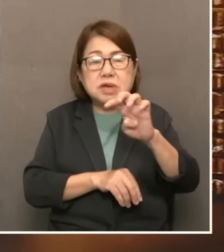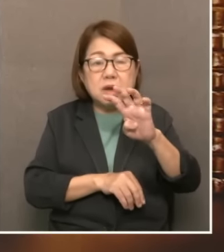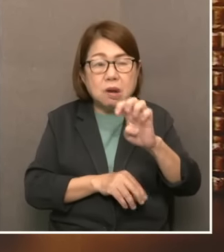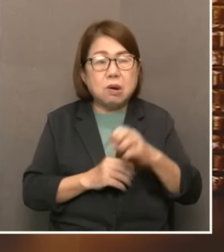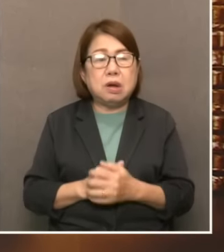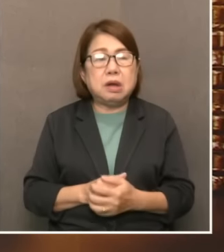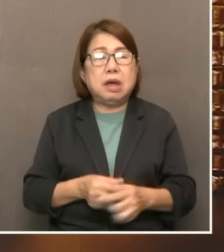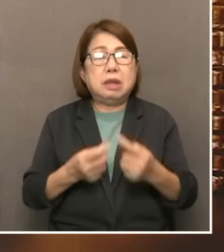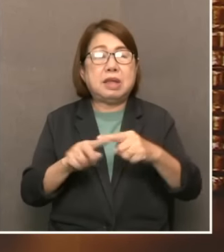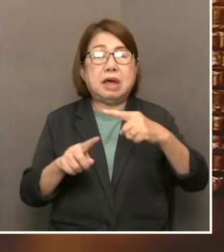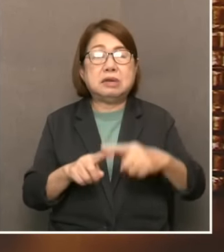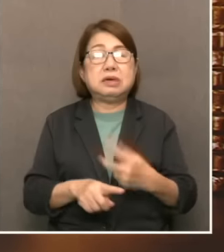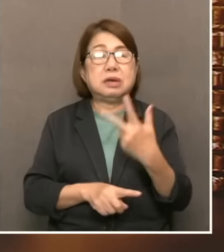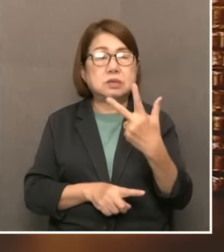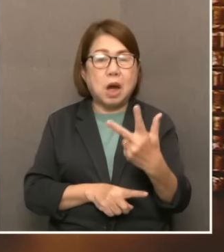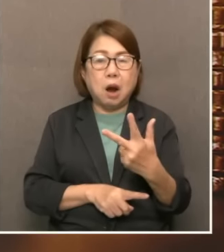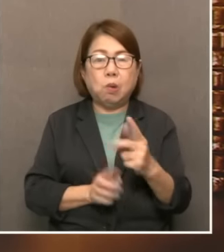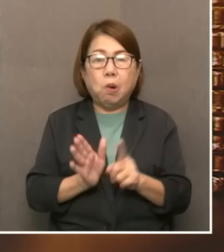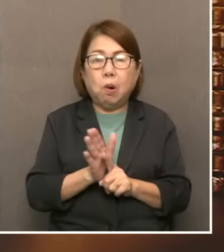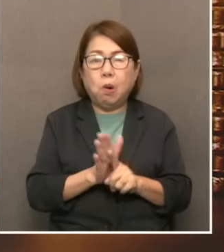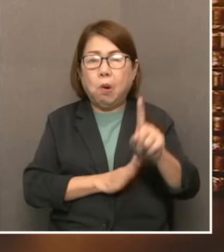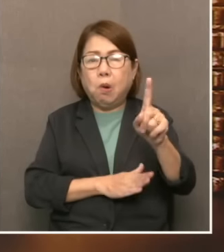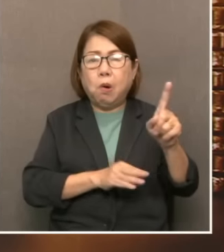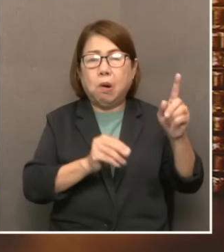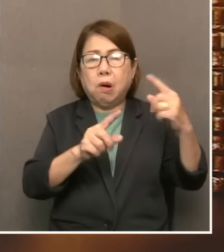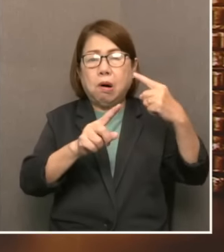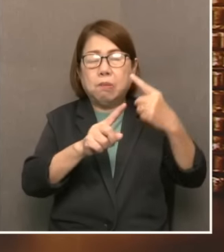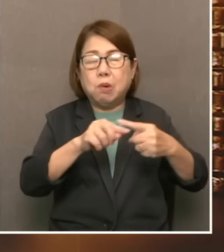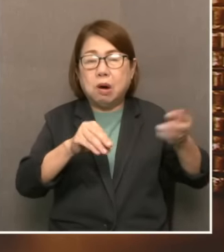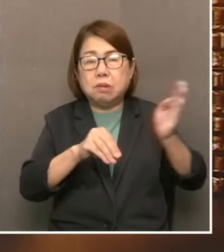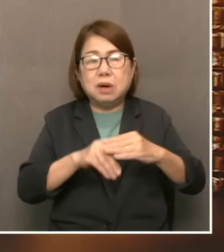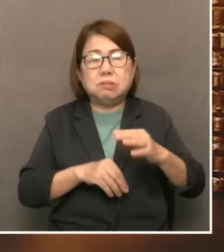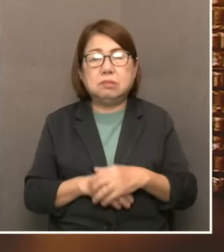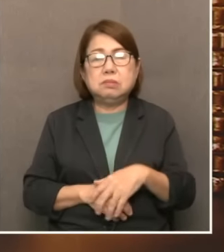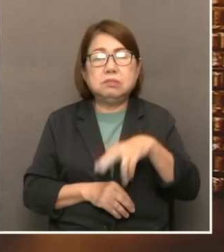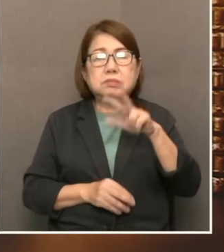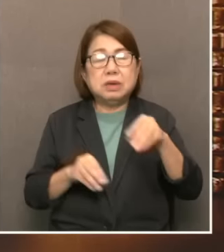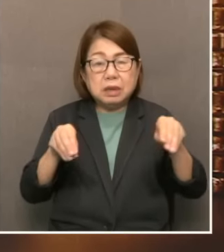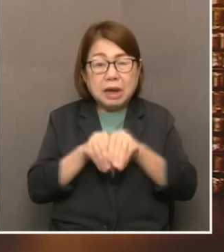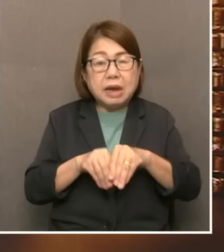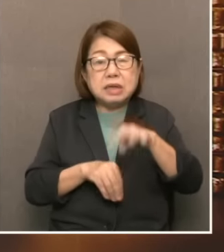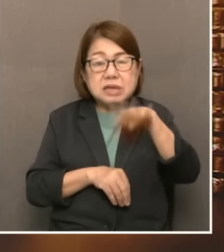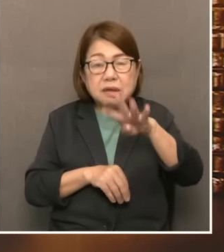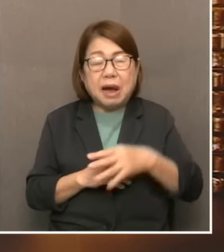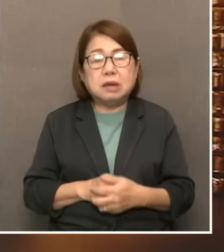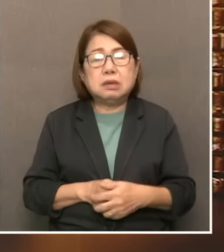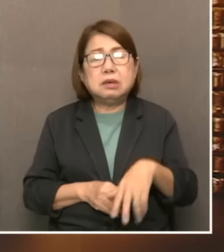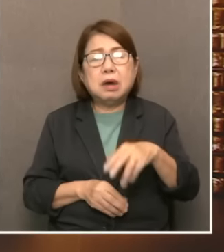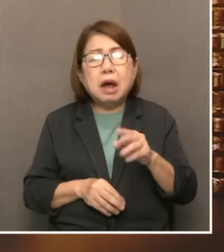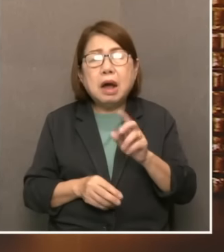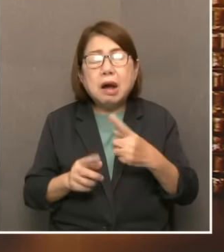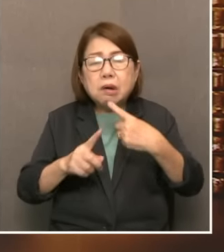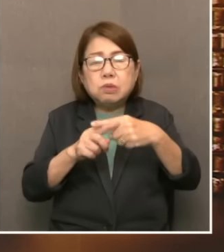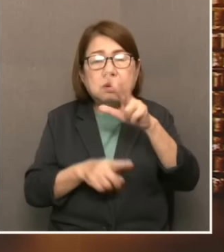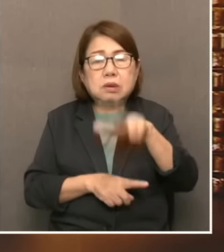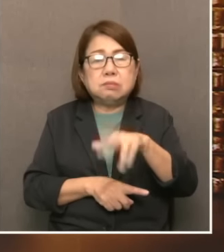แต่มีนาคมเี่นะครับโอ้โหพุ่งแรงเลยนะครับบวกเพิ่มมาเกือบ 4,000บาทคุณผู้ชม